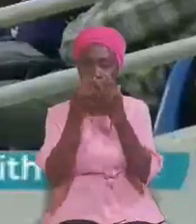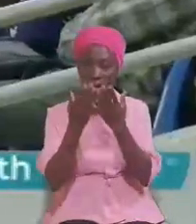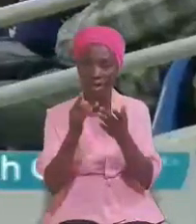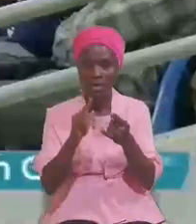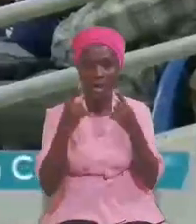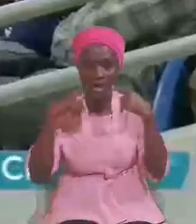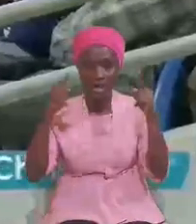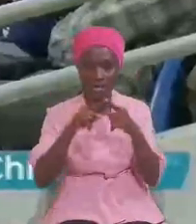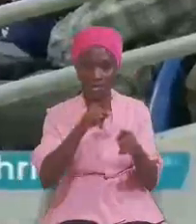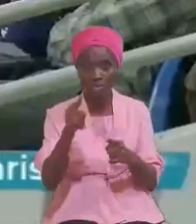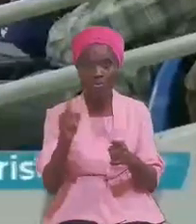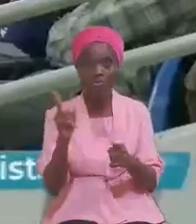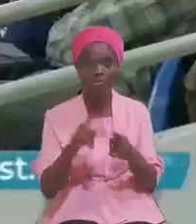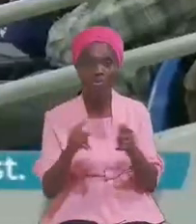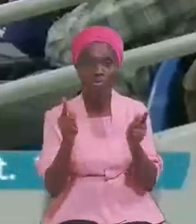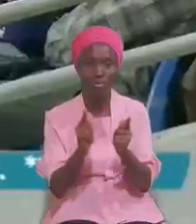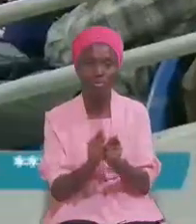communiquée.